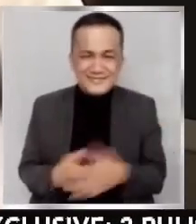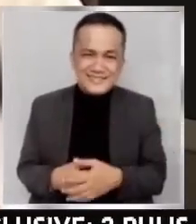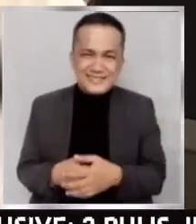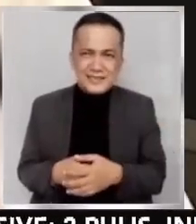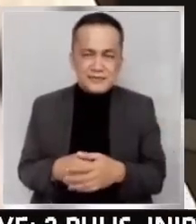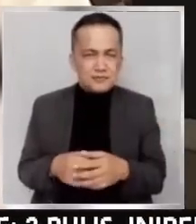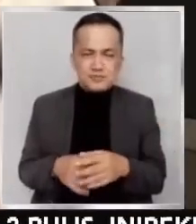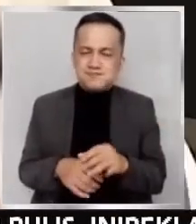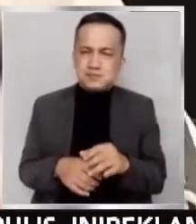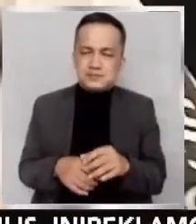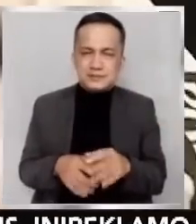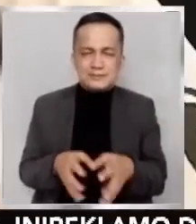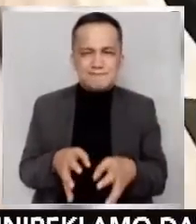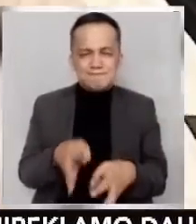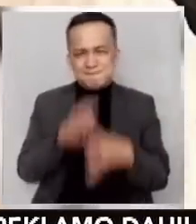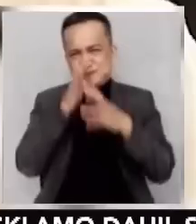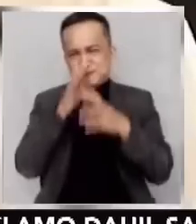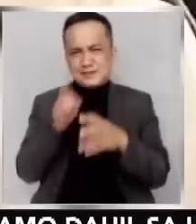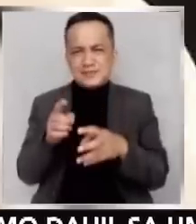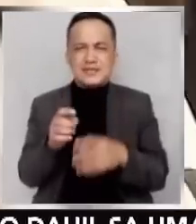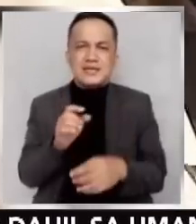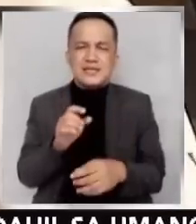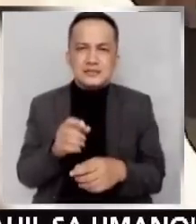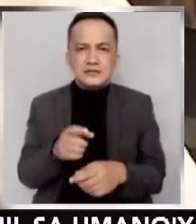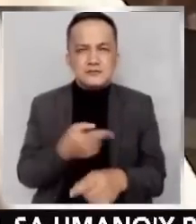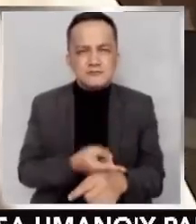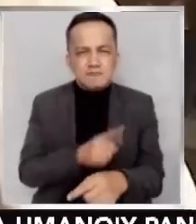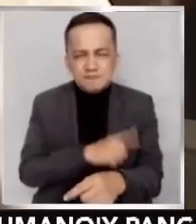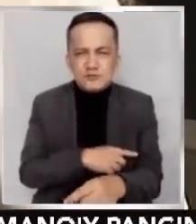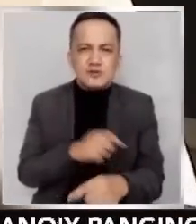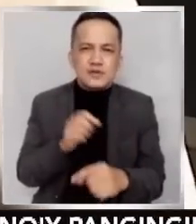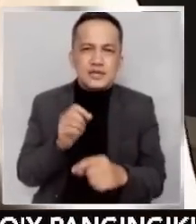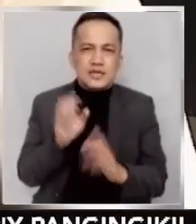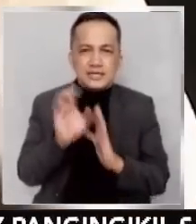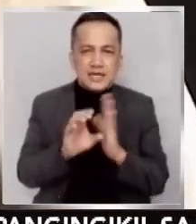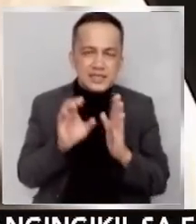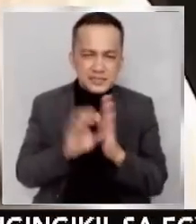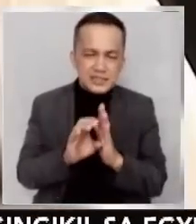Yun ang masasabi ko. Very intense yung character ni Jasper. Very carnal.